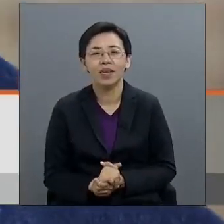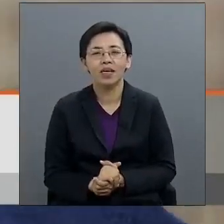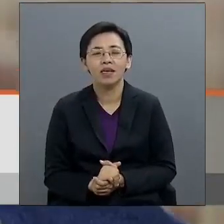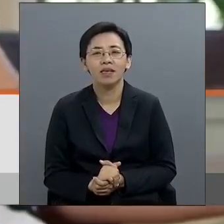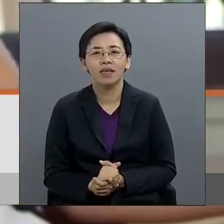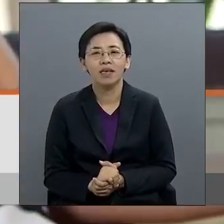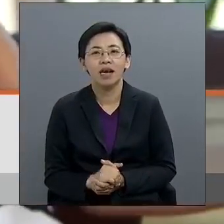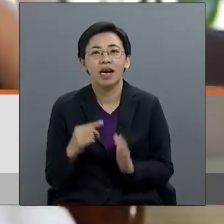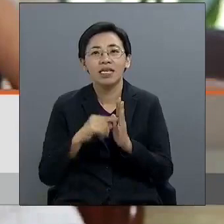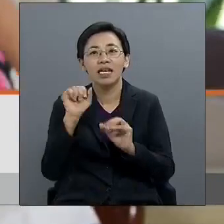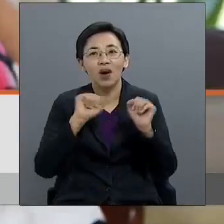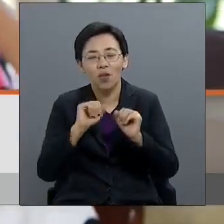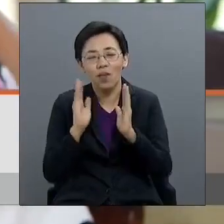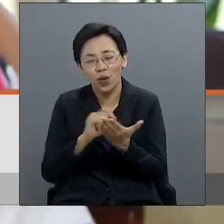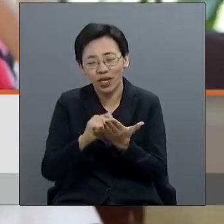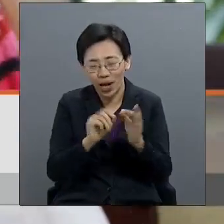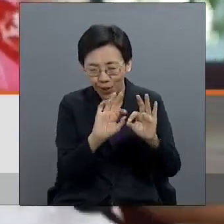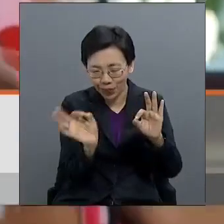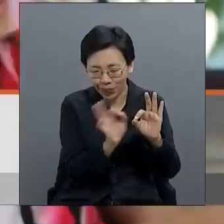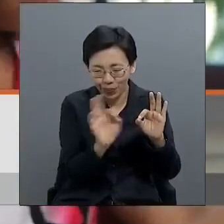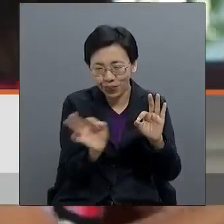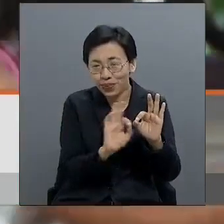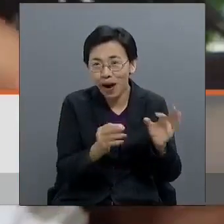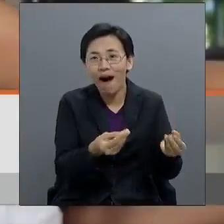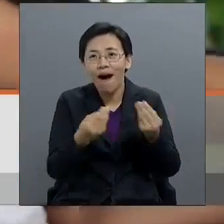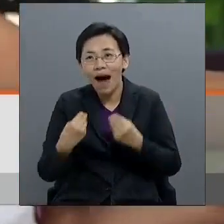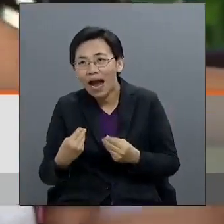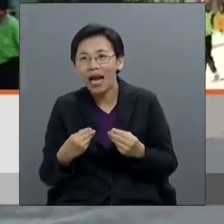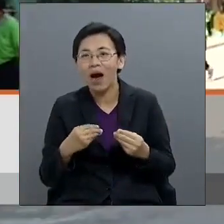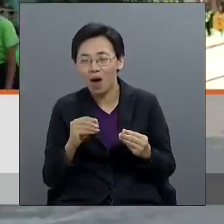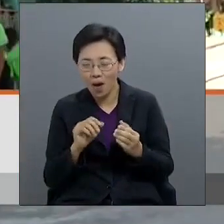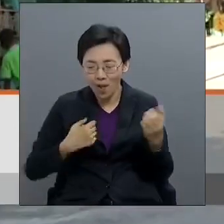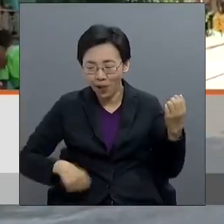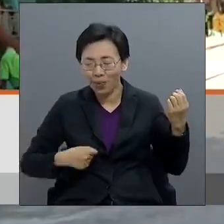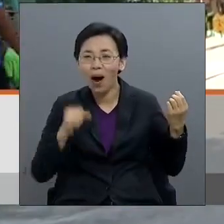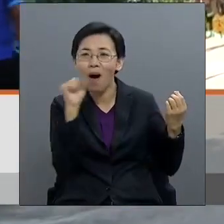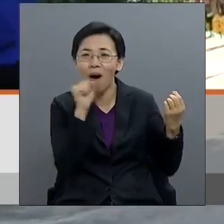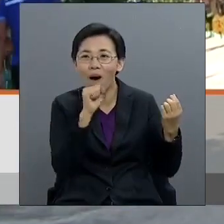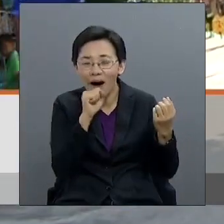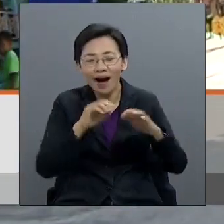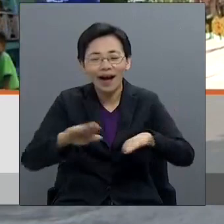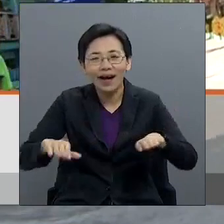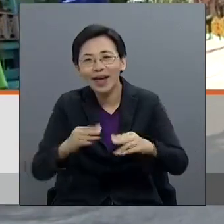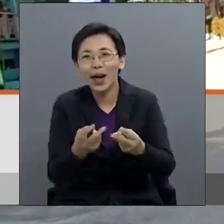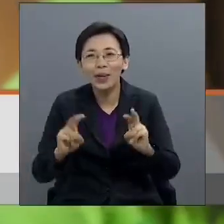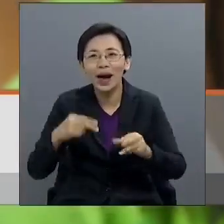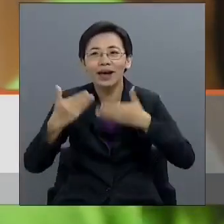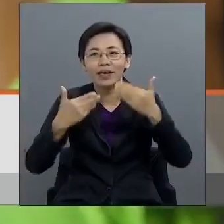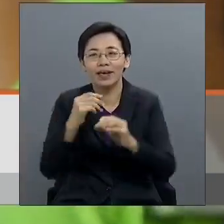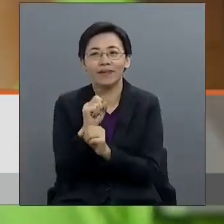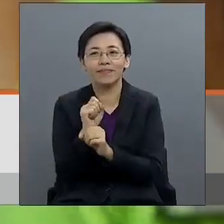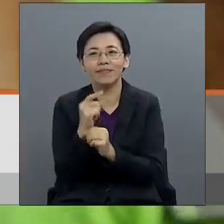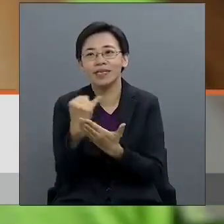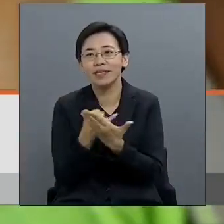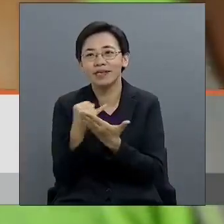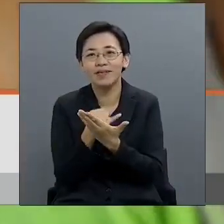ริมีสมสืบเขียนเนื้อให้เพื่อเป็นสื่อปลูกฝังความรักบ้านเกิดมาร้องกับเด็กๆก่อนเริ่มกิจกรรมศิลปะในชั่วโมง